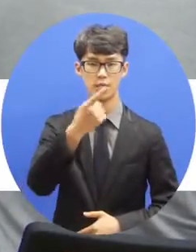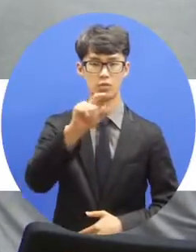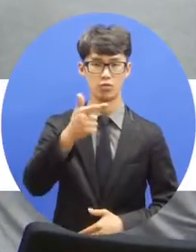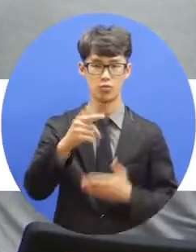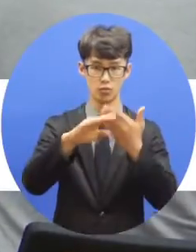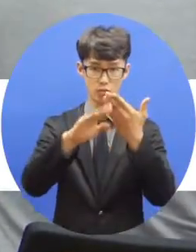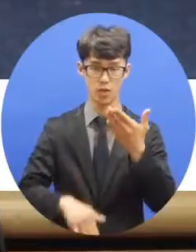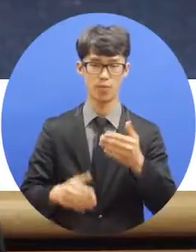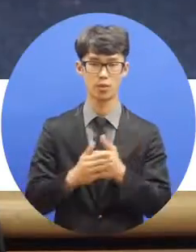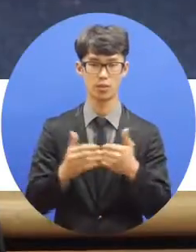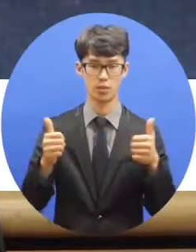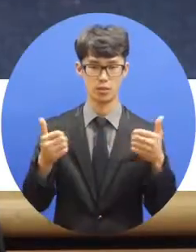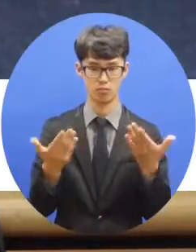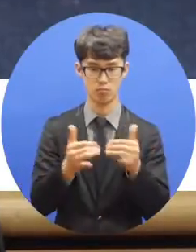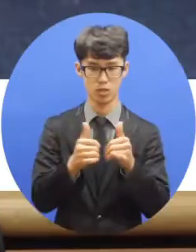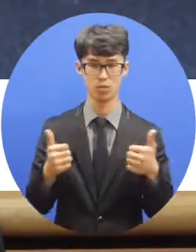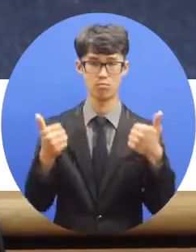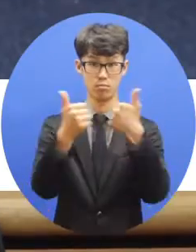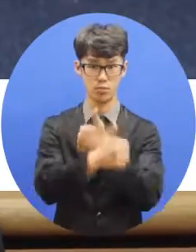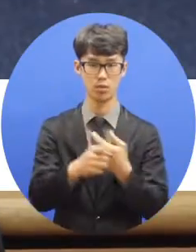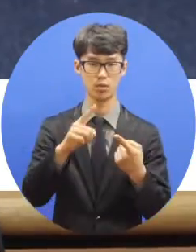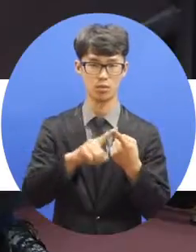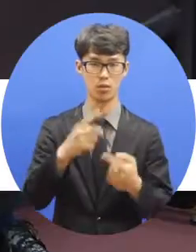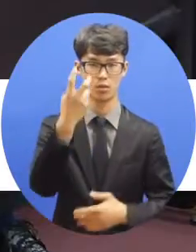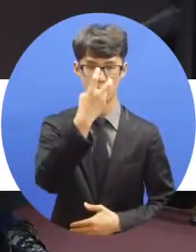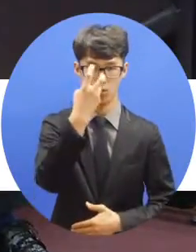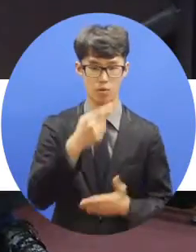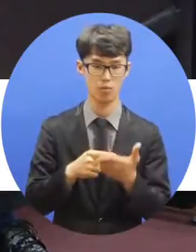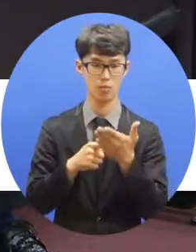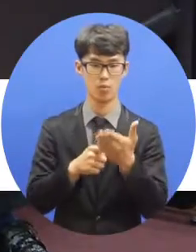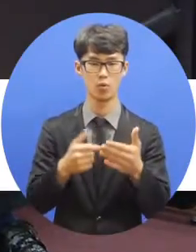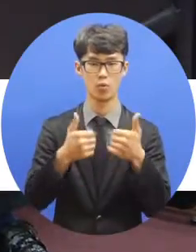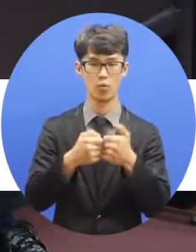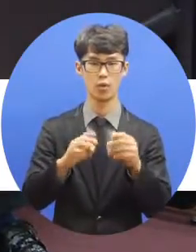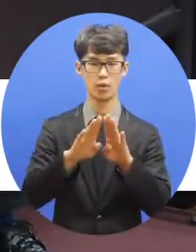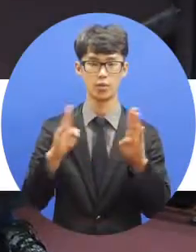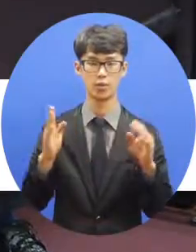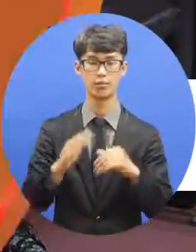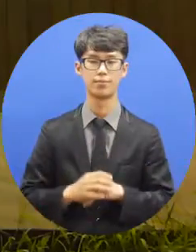2016 하반기 인사발령에 따른 주요 업무 점검 보고회가 개최됐습니다.